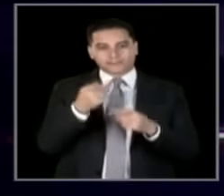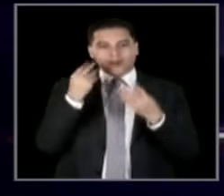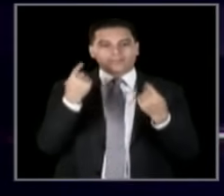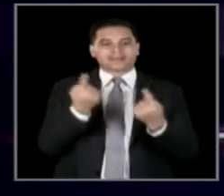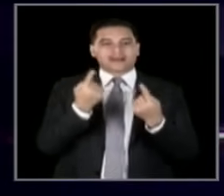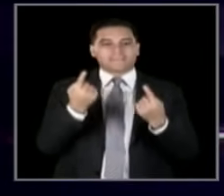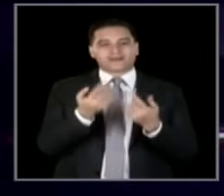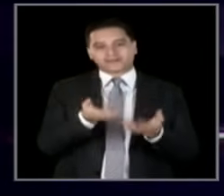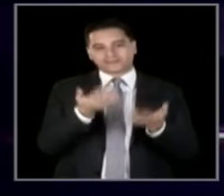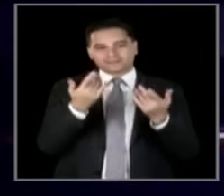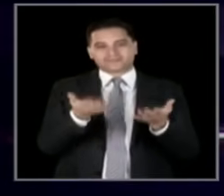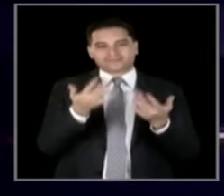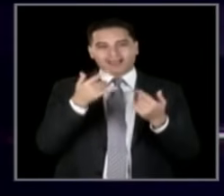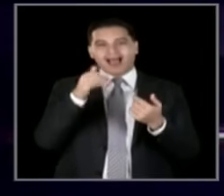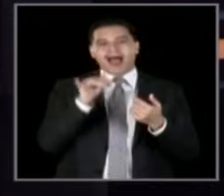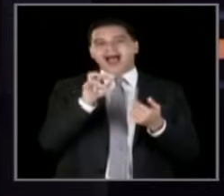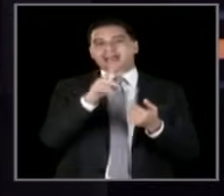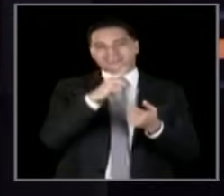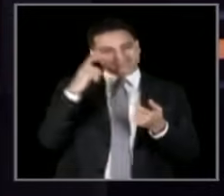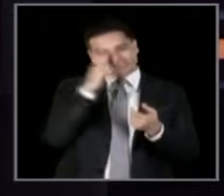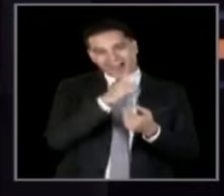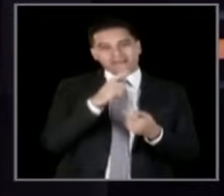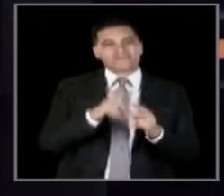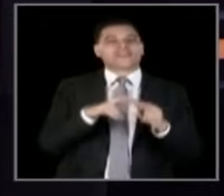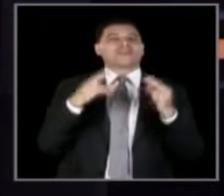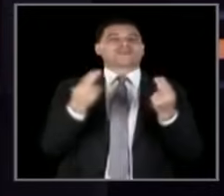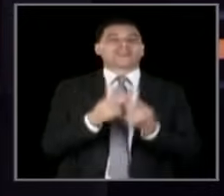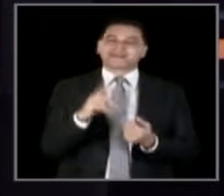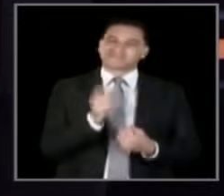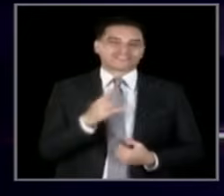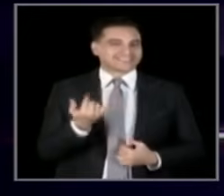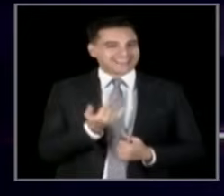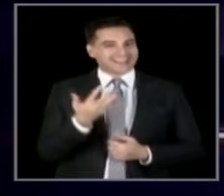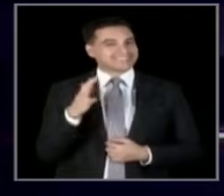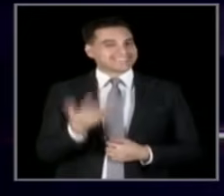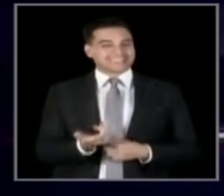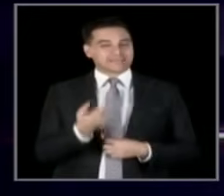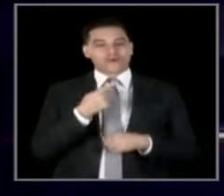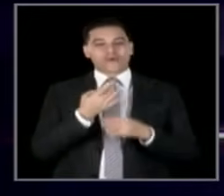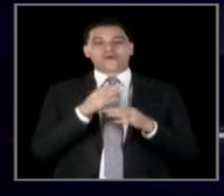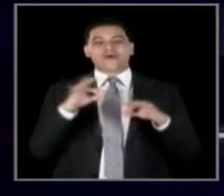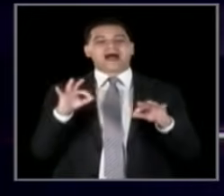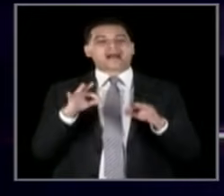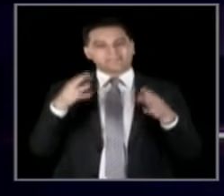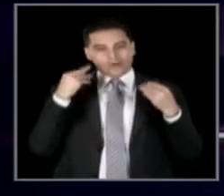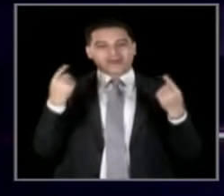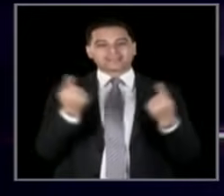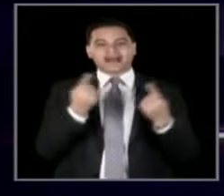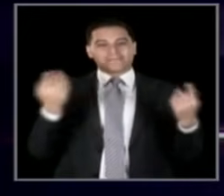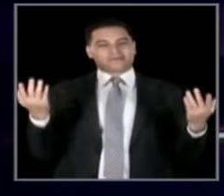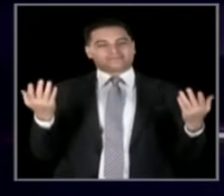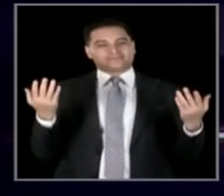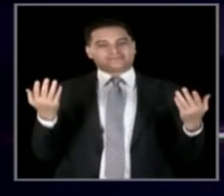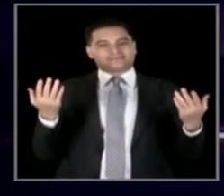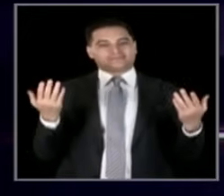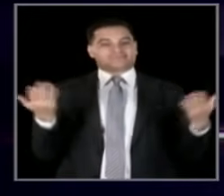المعلومات العامه اصعب حاجه في الدنيا، مش عارفه ليه. عشان هي كل حاجة في الدنيا. أي معلومة في